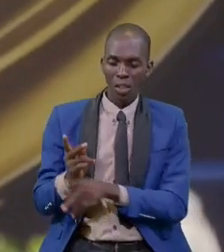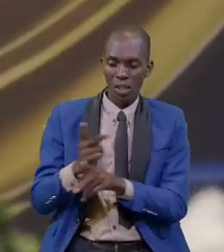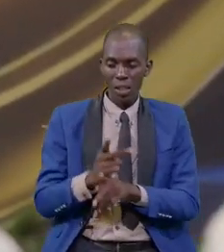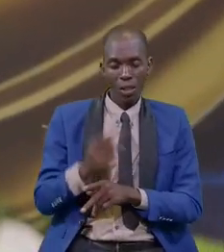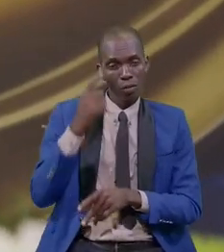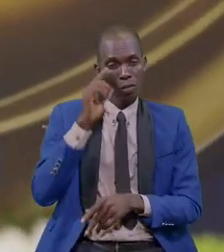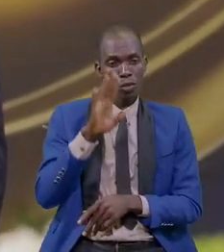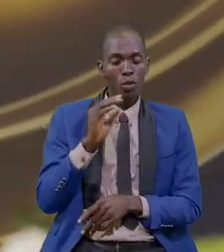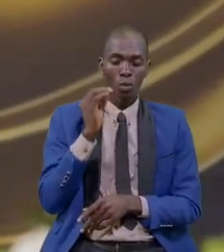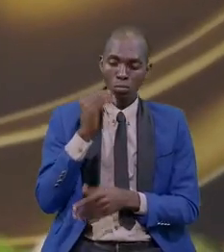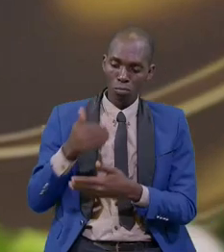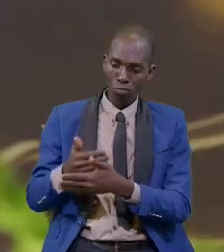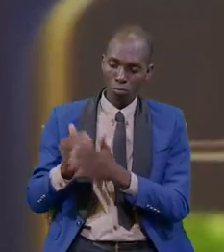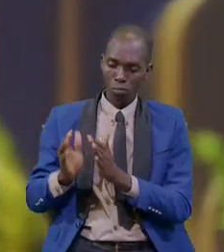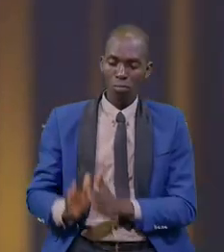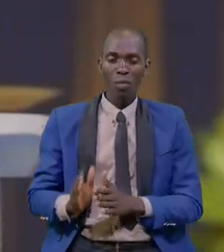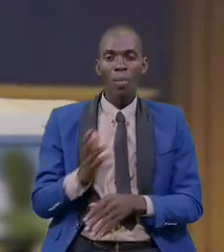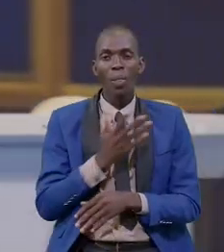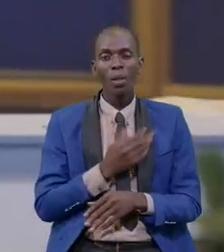voisin et accomplir